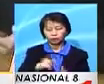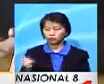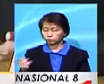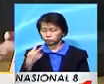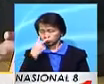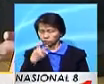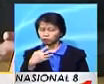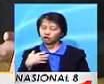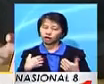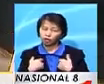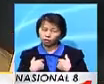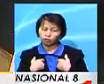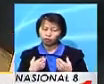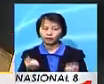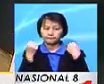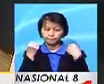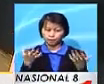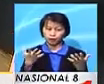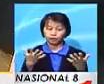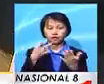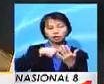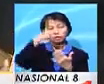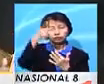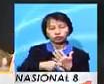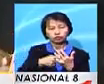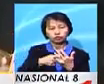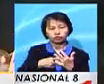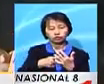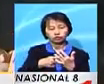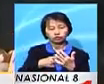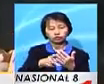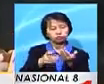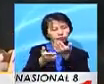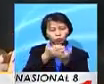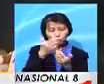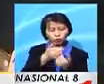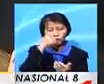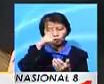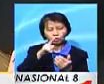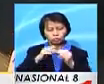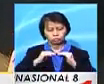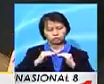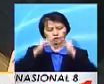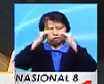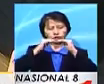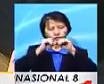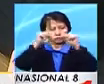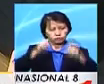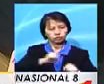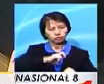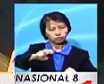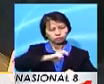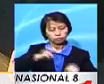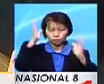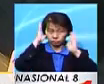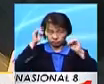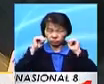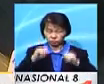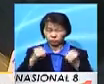ya banyak projek infrastruktur yang bagi menaik taraf sistem pengangkutan awam di negara